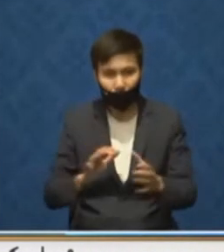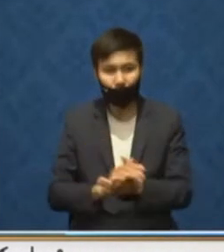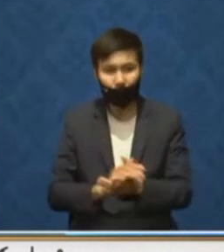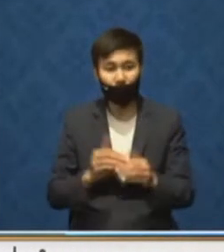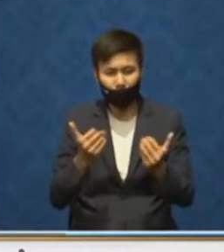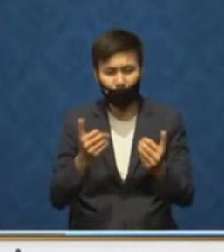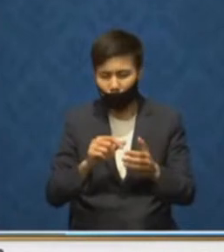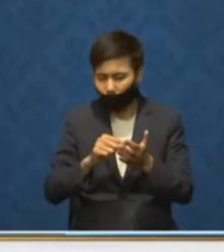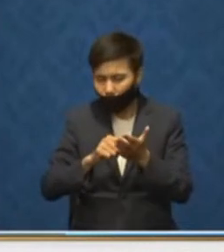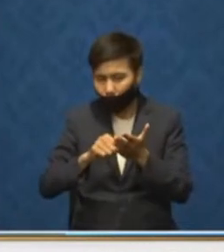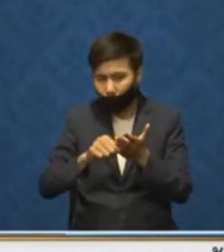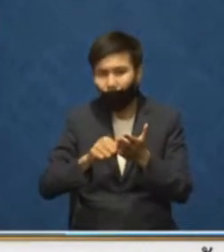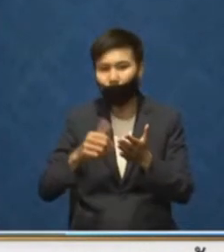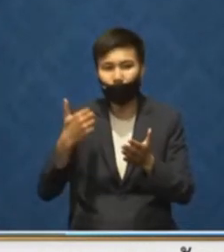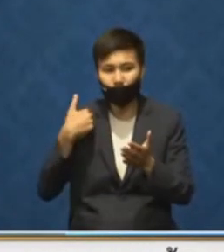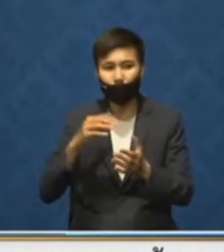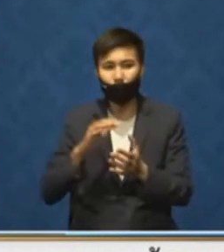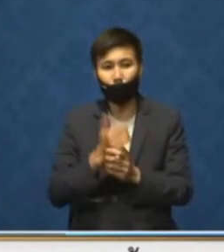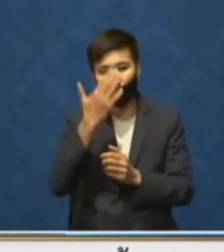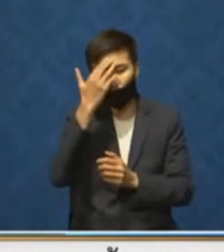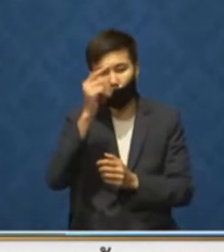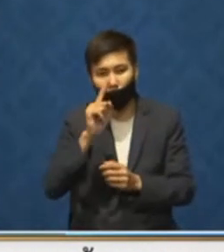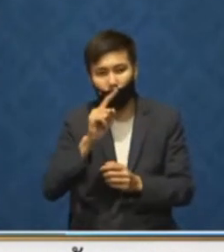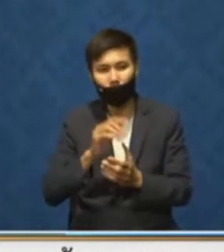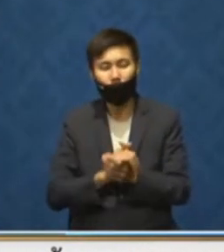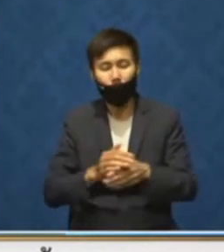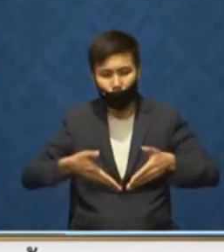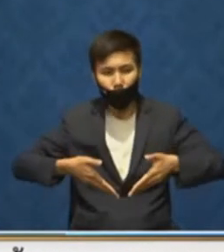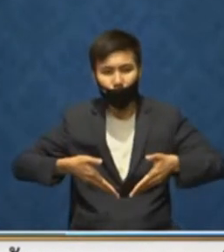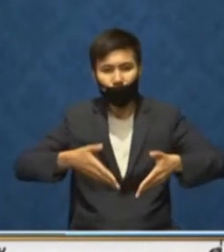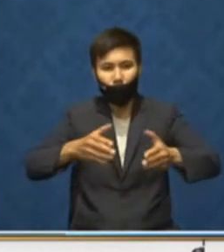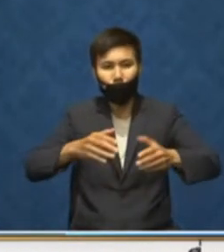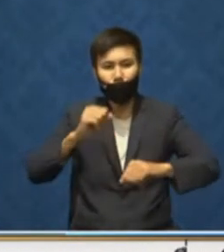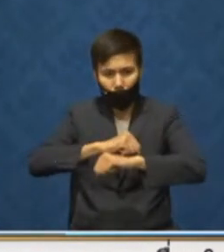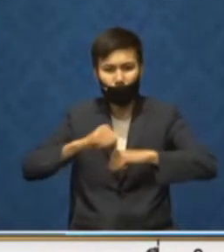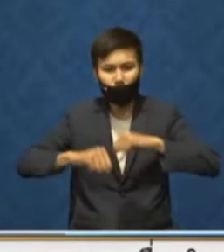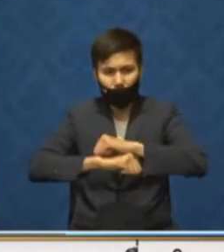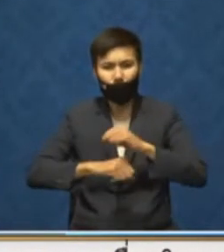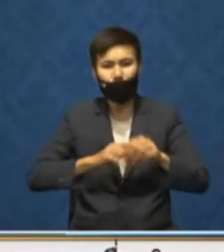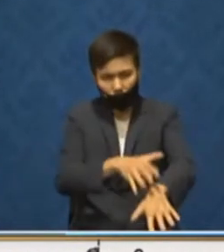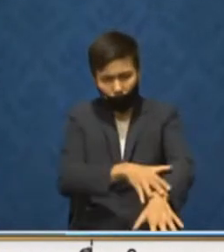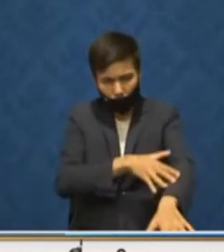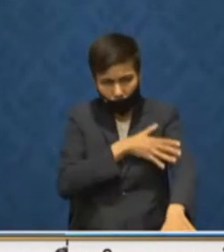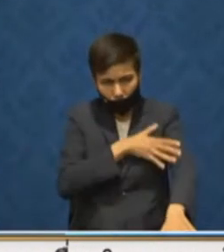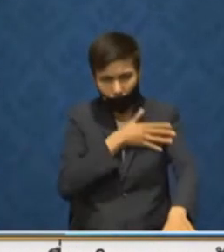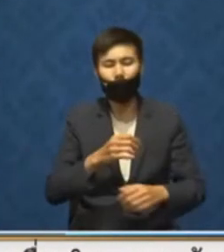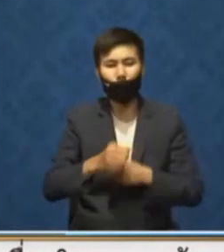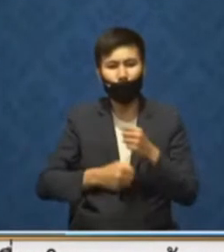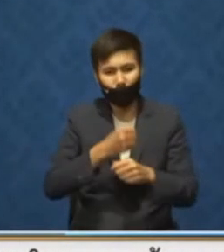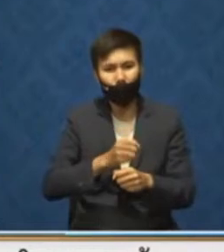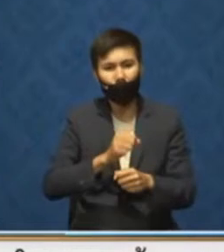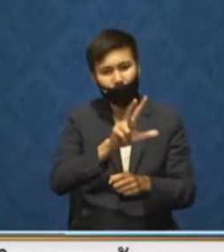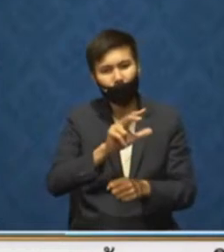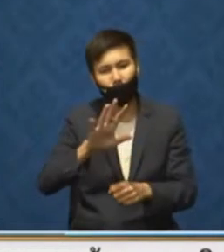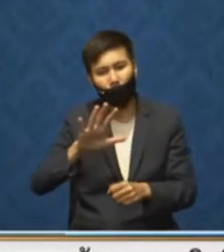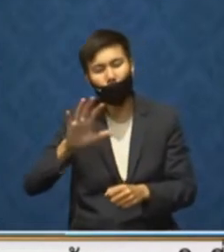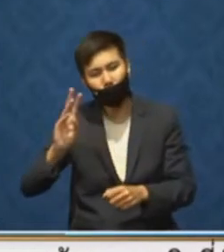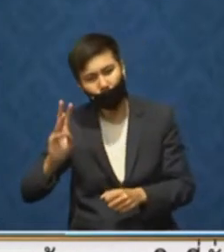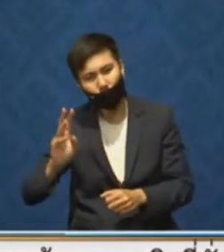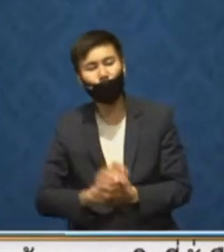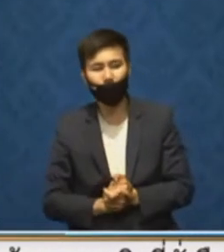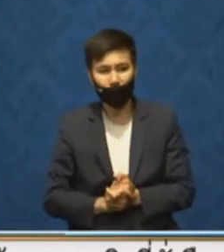เปลี่ยนนิดนึงเพราะว่ากูไม่ได้มันเปลี่ยนแปลงไปการก่อสร้างระยะยาวเนี่ยมันทีม 3ปี 4ปี5ปีผู้นี้มันเปลี่ยน